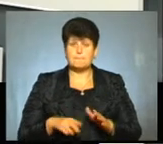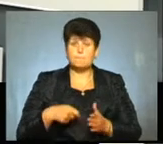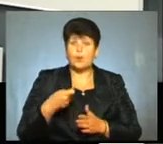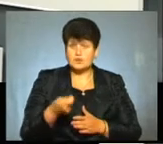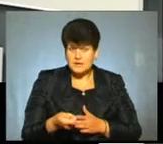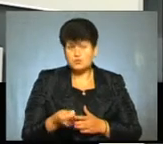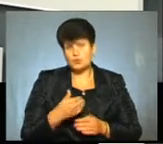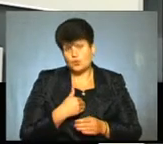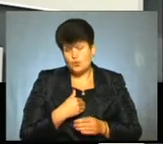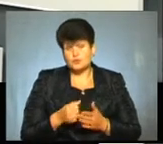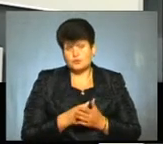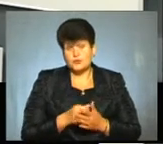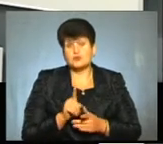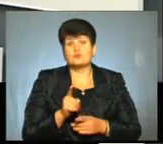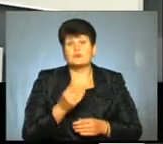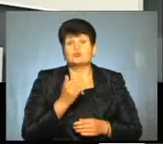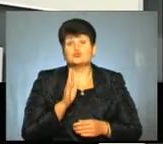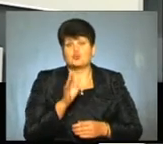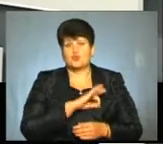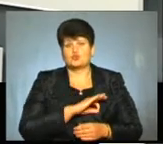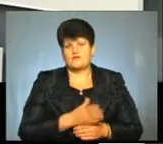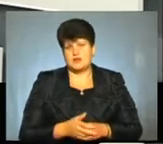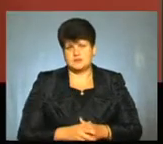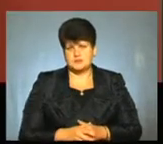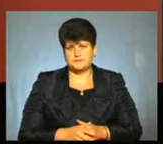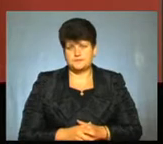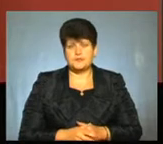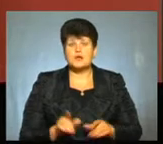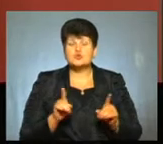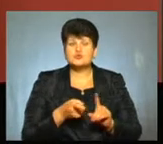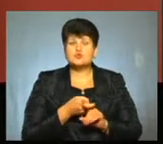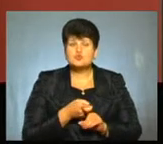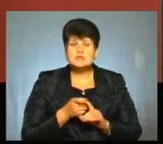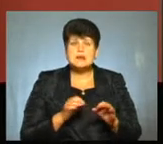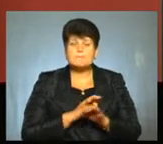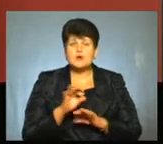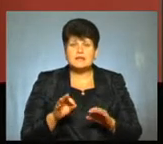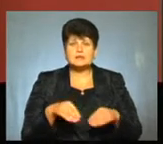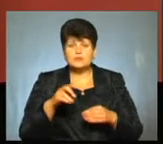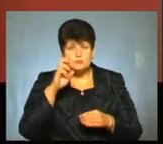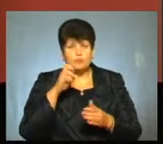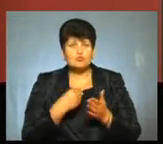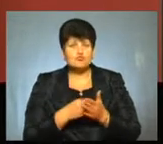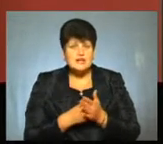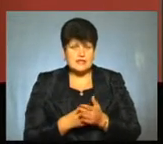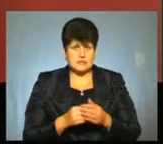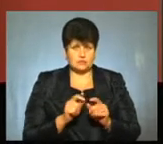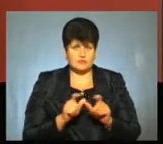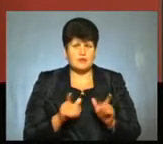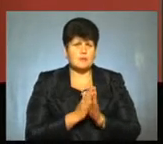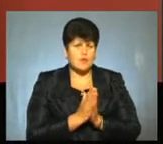таки подають, і вони хочуть те, що вони будуть, чим будуть користуватися. Ще мені цікаво стосовно проєктів, які подають бюджетні установи. Тобто